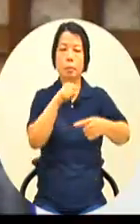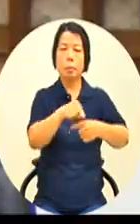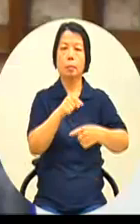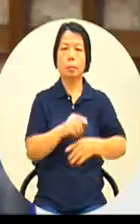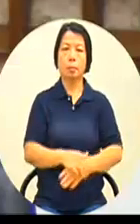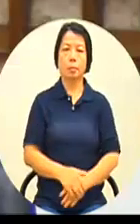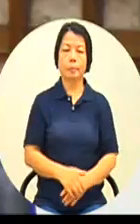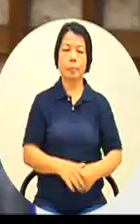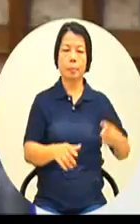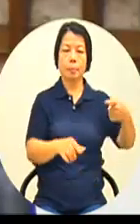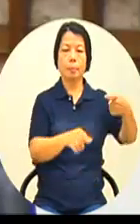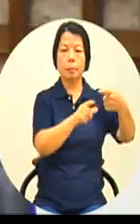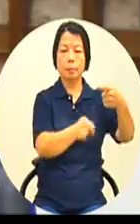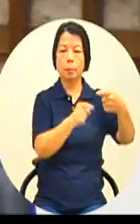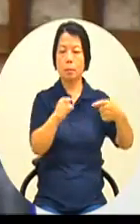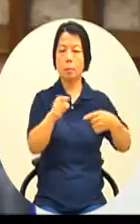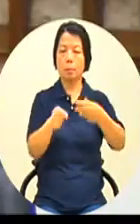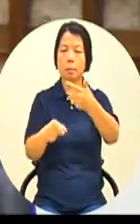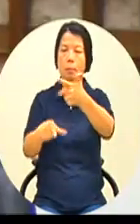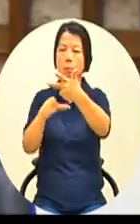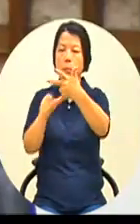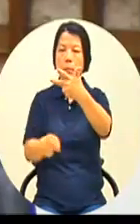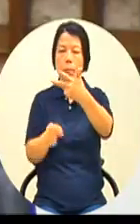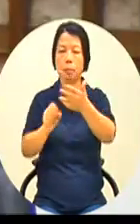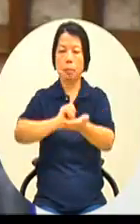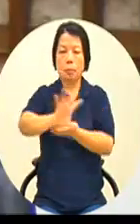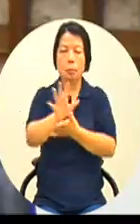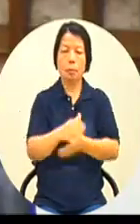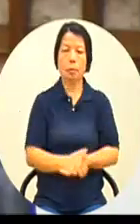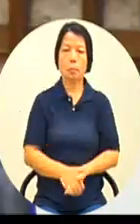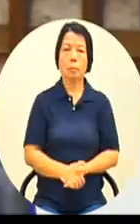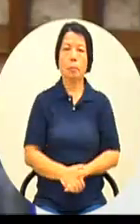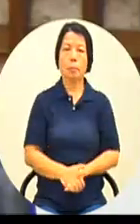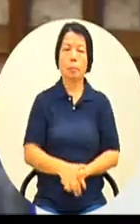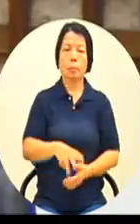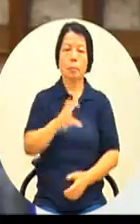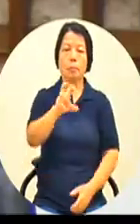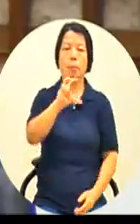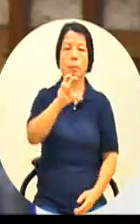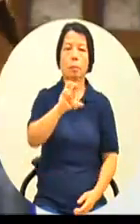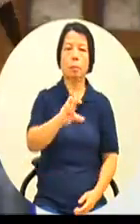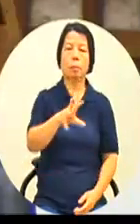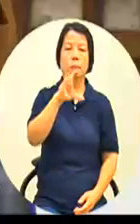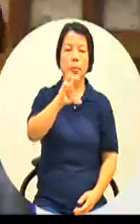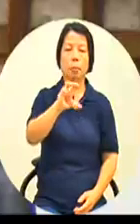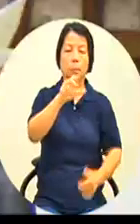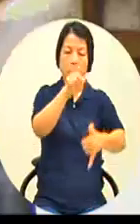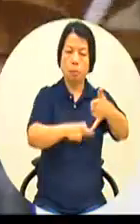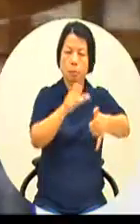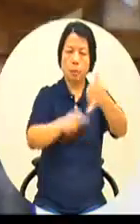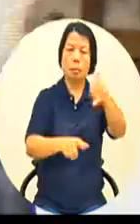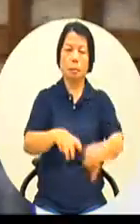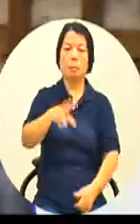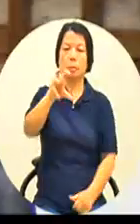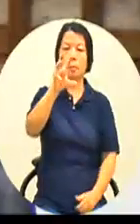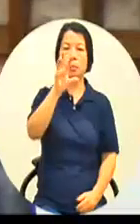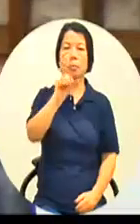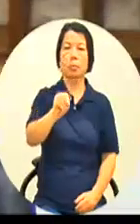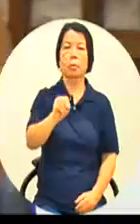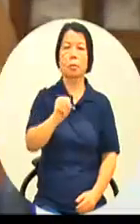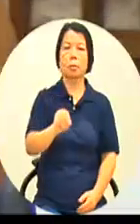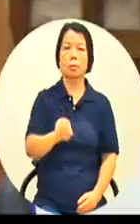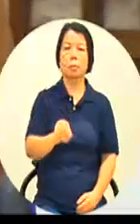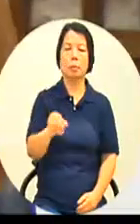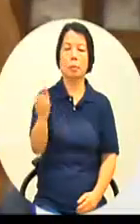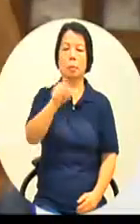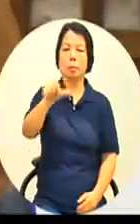伫正月甲七月，你所报出来讲有80万，要到5000件。旧年正月甲七月，安尼总平